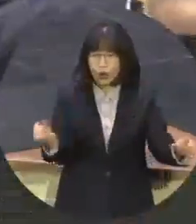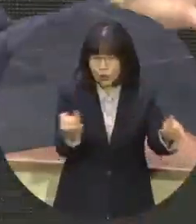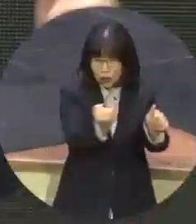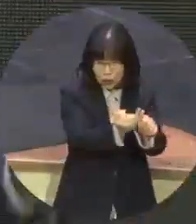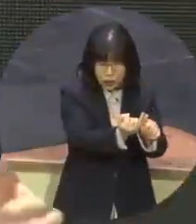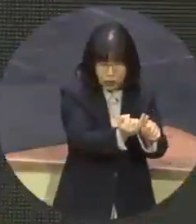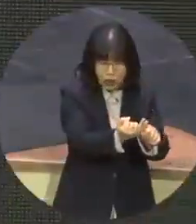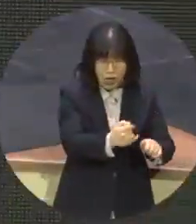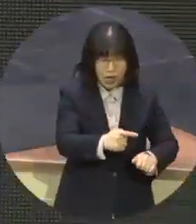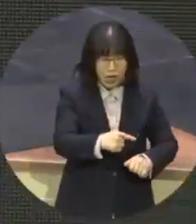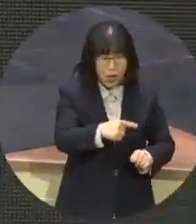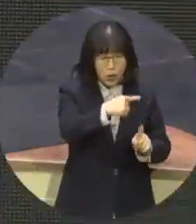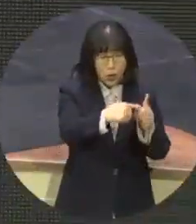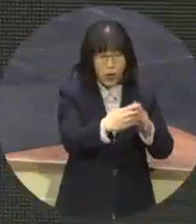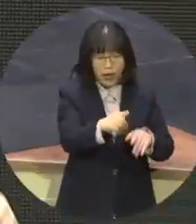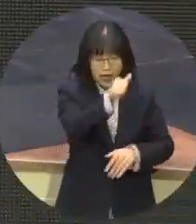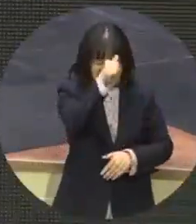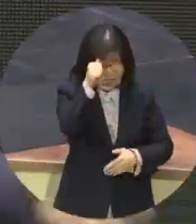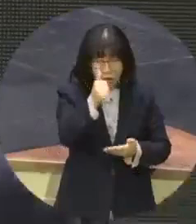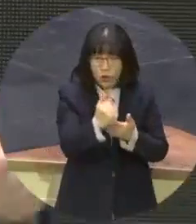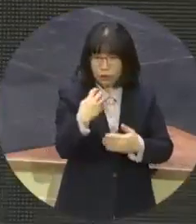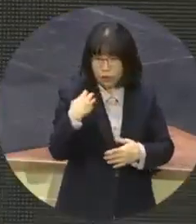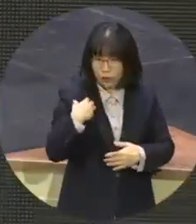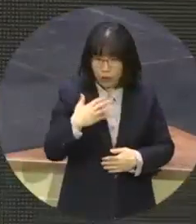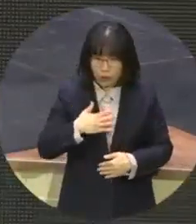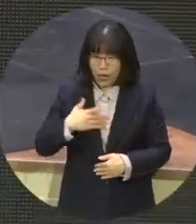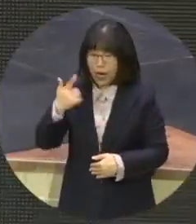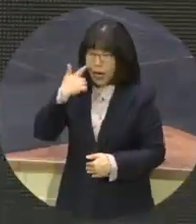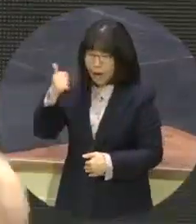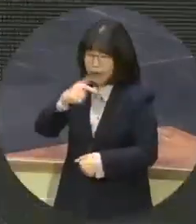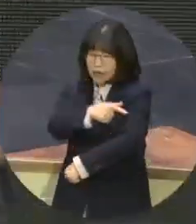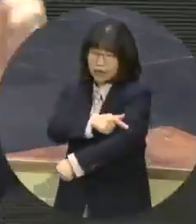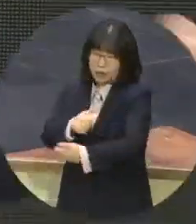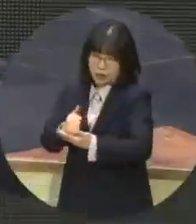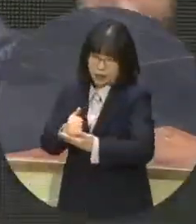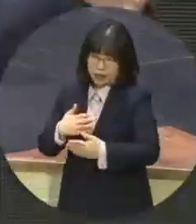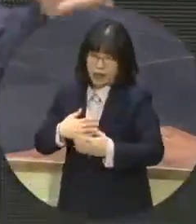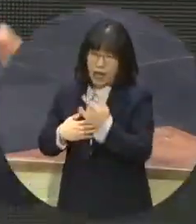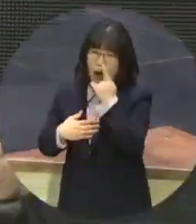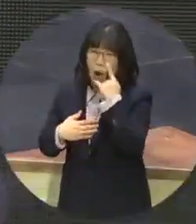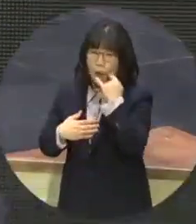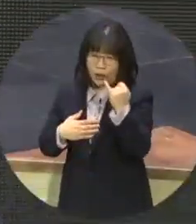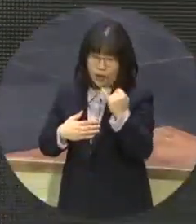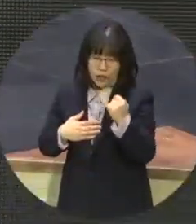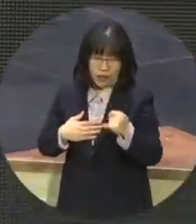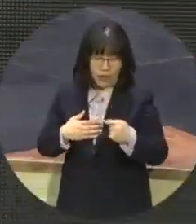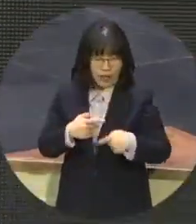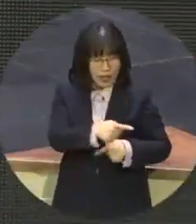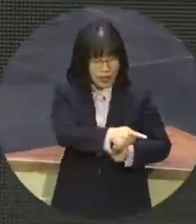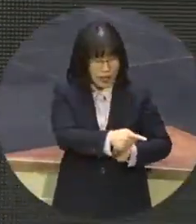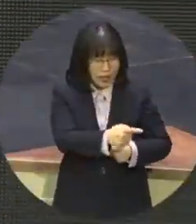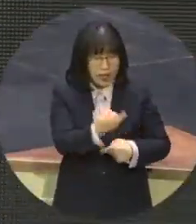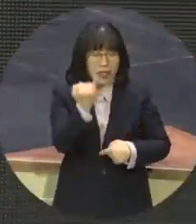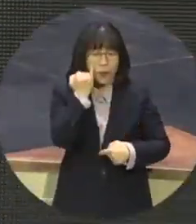세우고, 자기 교회에서 장로란 말이에요. 우리 아버지는 그냥 집사요. 우리 어머니가 중매해가지고, 우리 어머니 그사요.